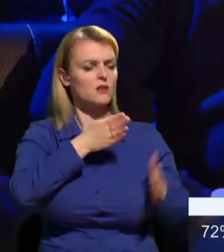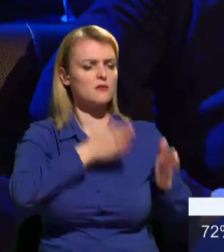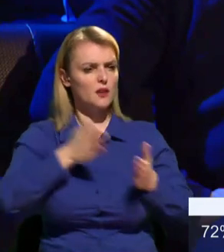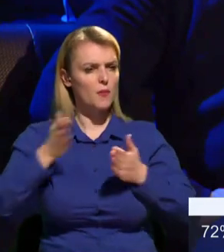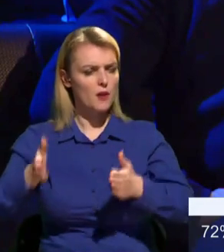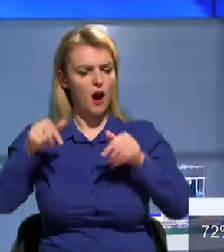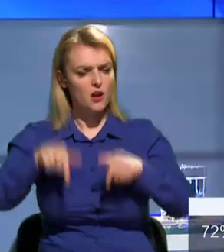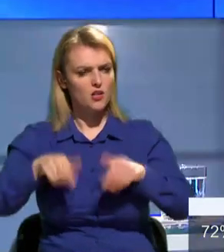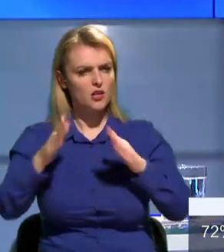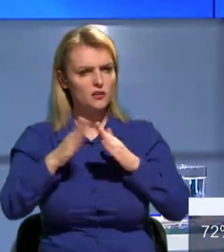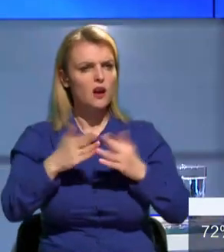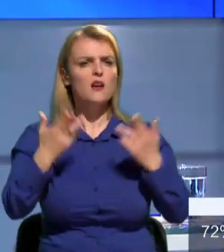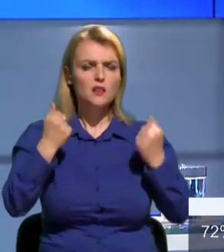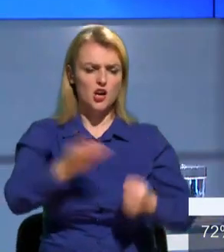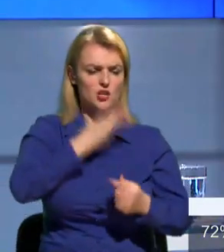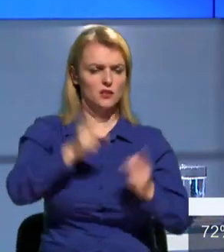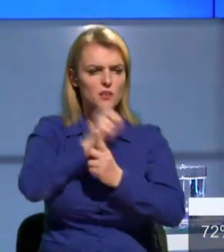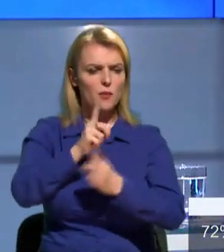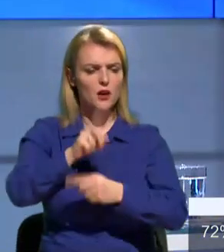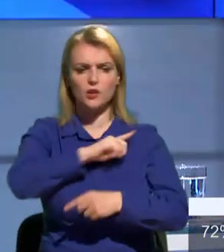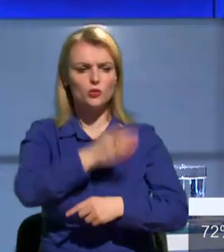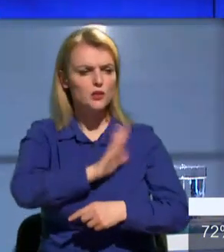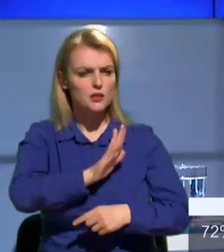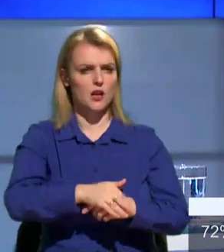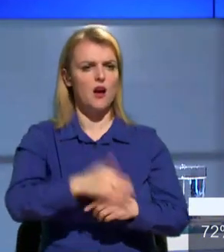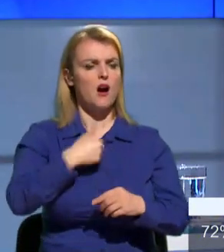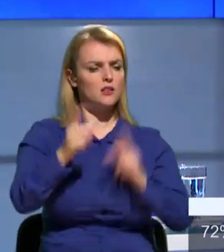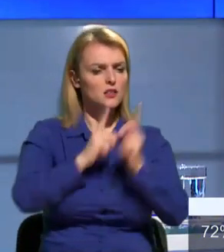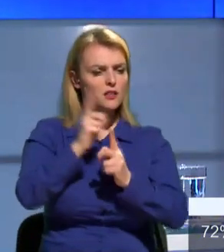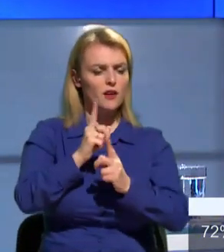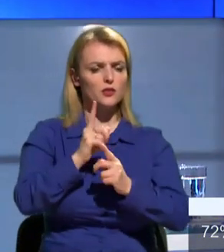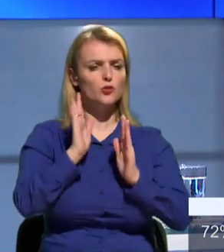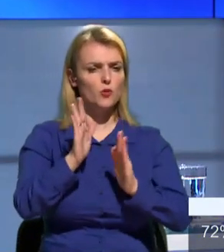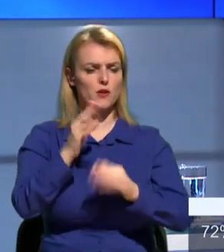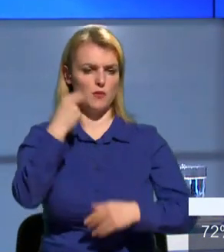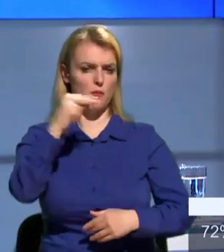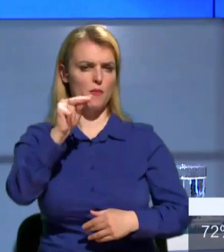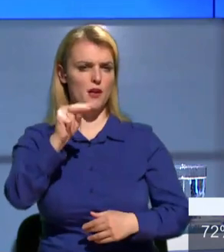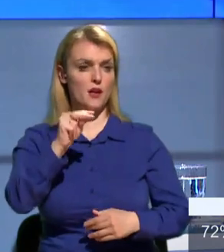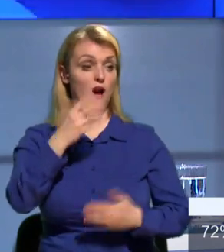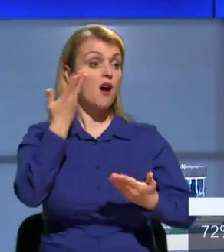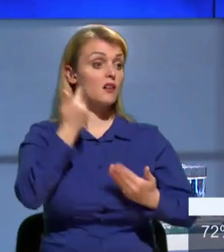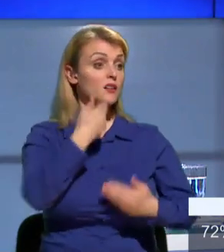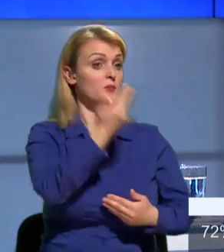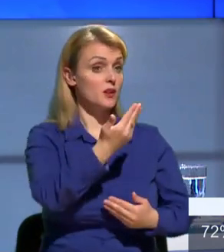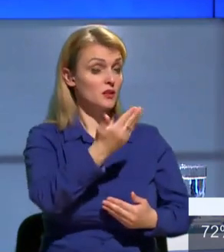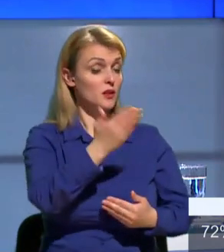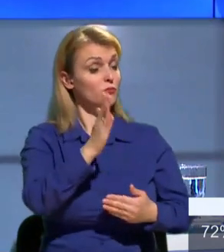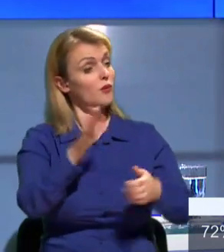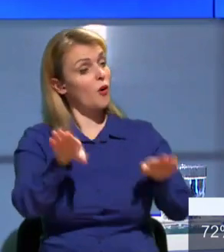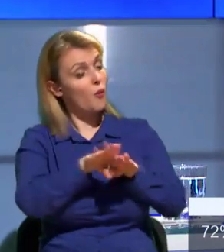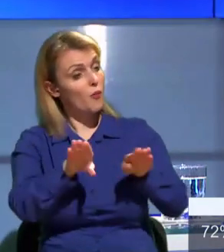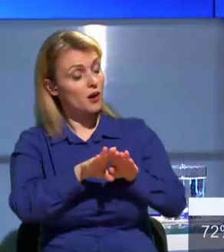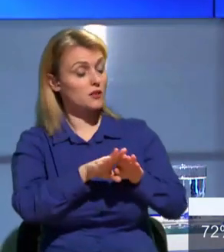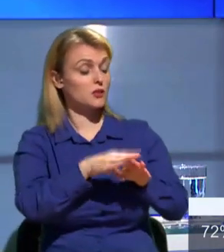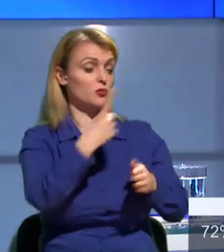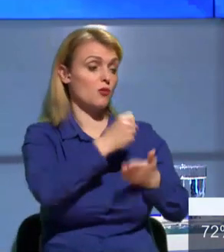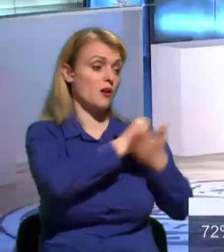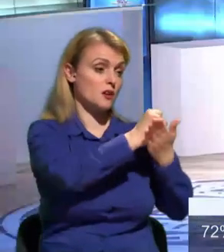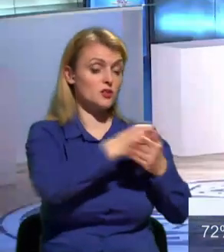stabilitate acasă. Da, doresc schimbări, dar nu radicale. Doresc să se schimbe lucrurile spre bine. Și când ne întreb, facem o comparație între un candidat și altul,